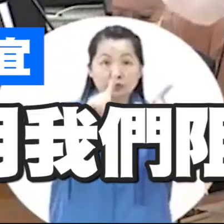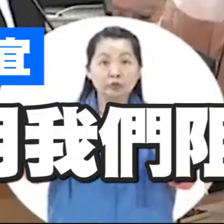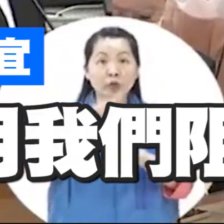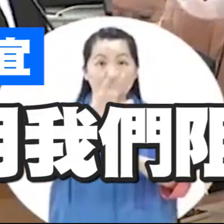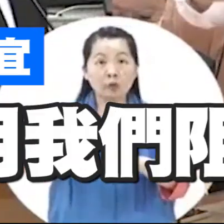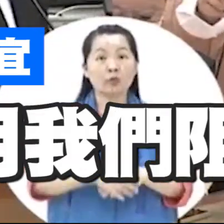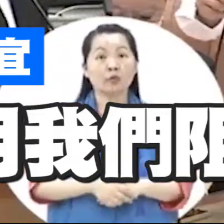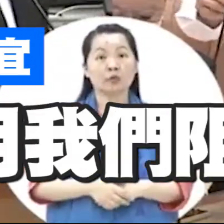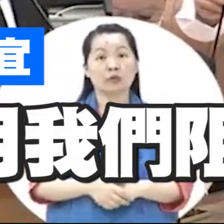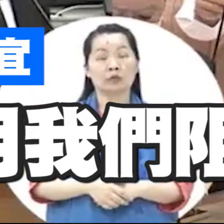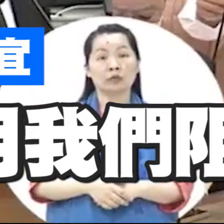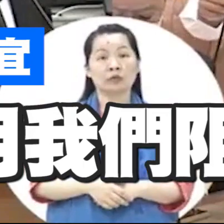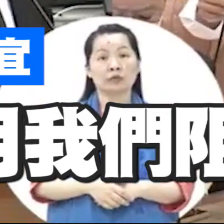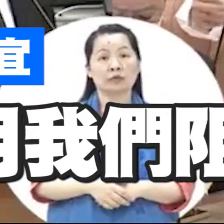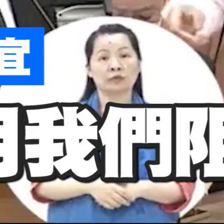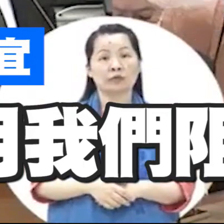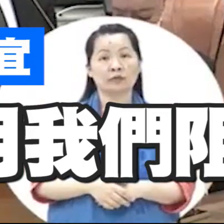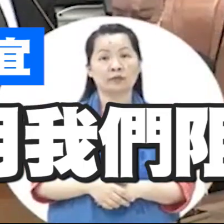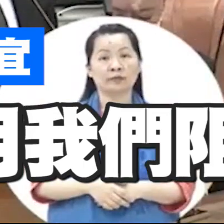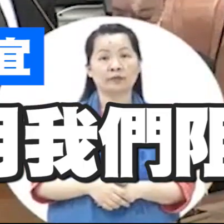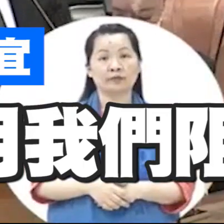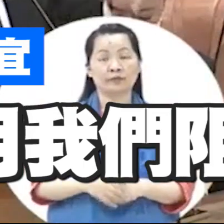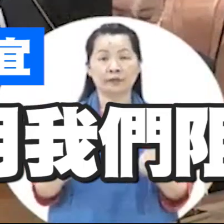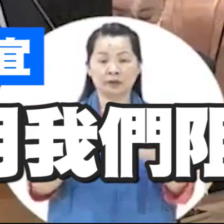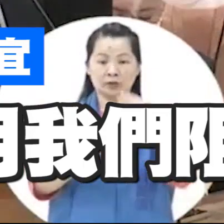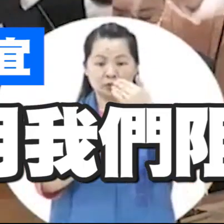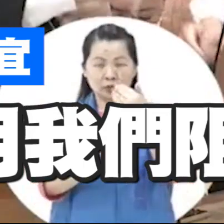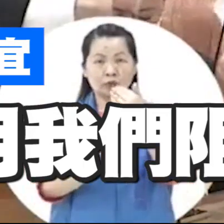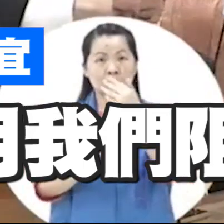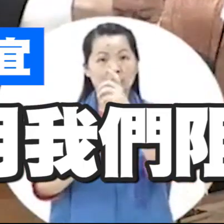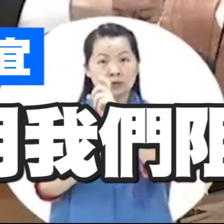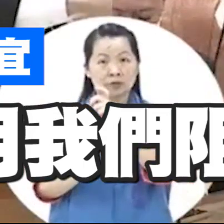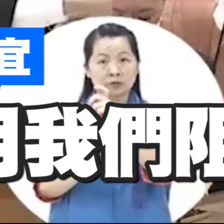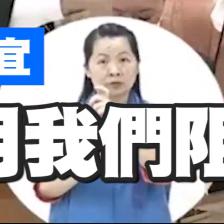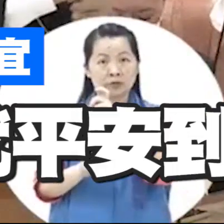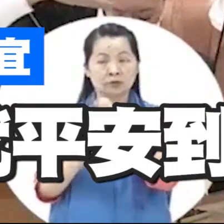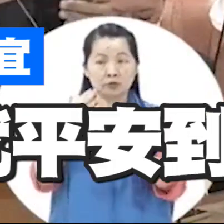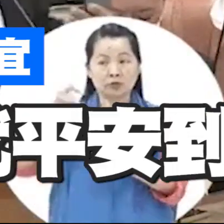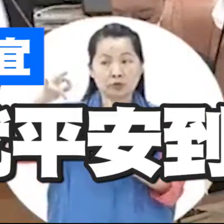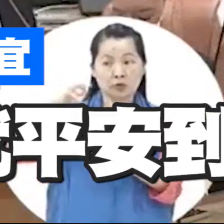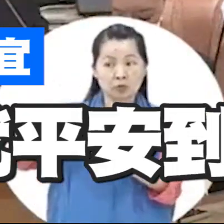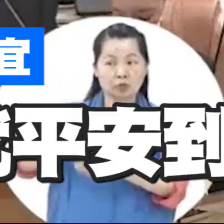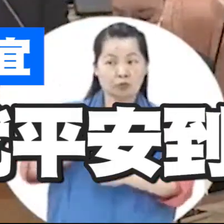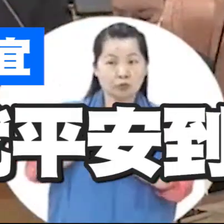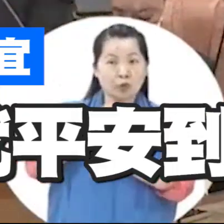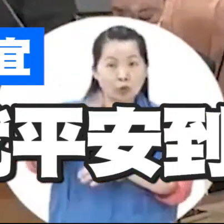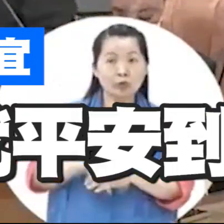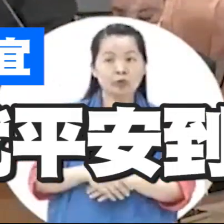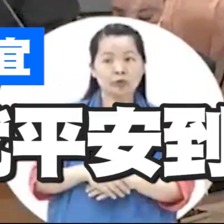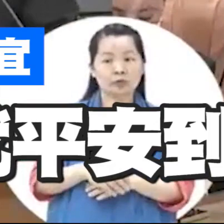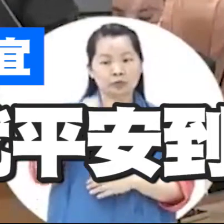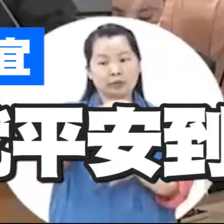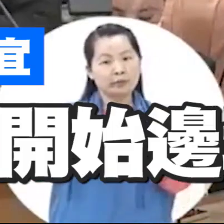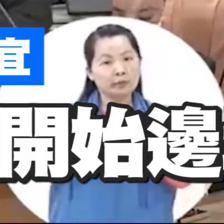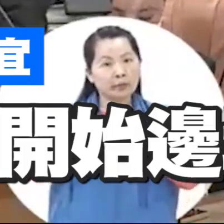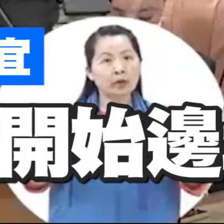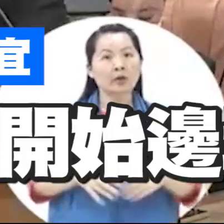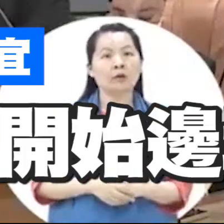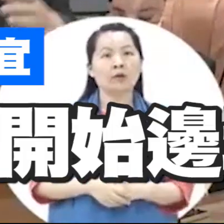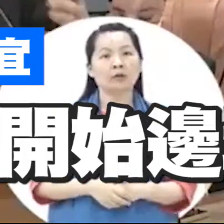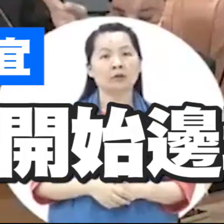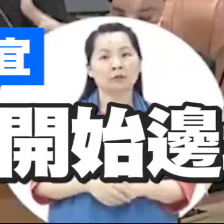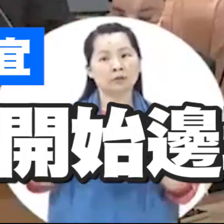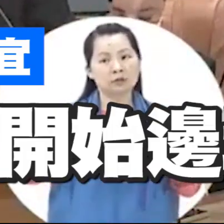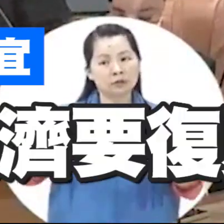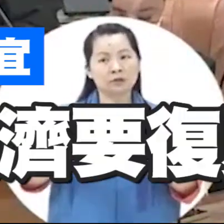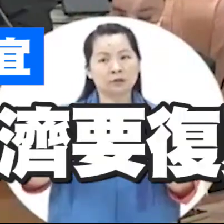定说你 去年刚 刚做做完就对啊。 九月、十月，咱组织境外，大家都无啊。平安到三月份，即马佮开始